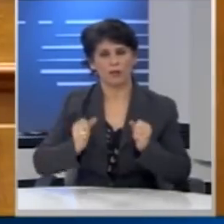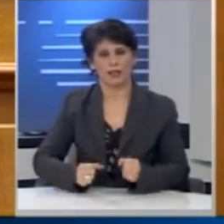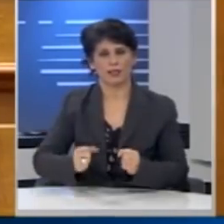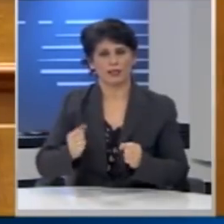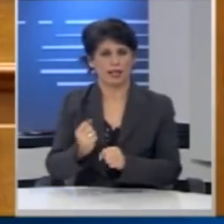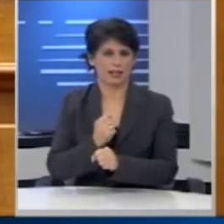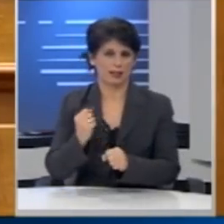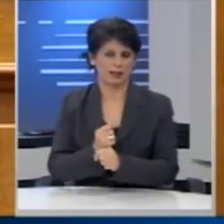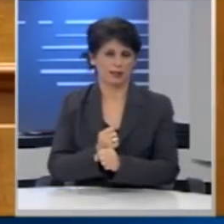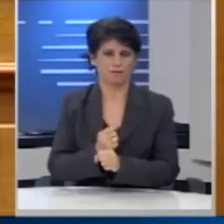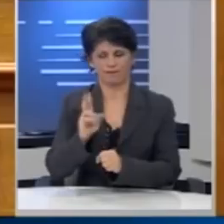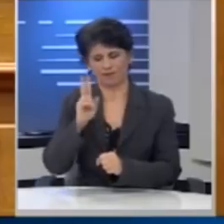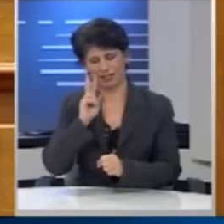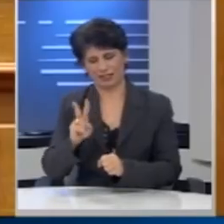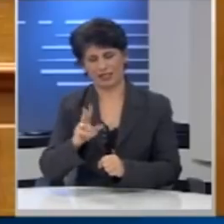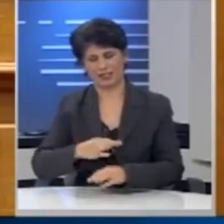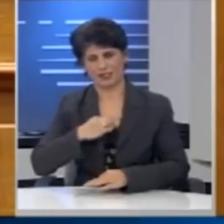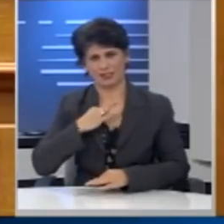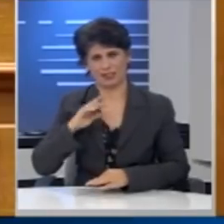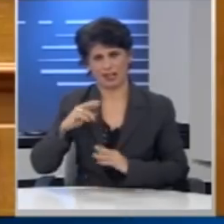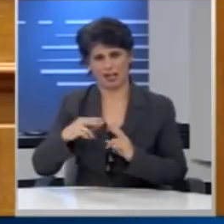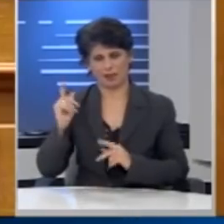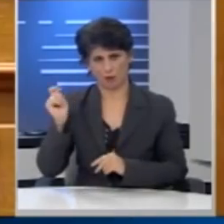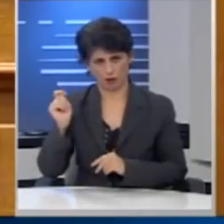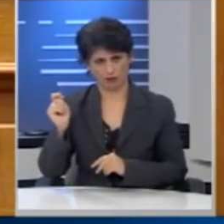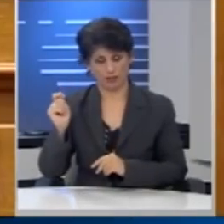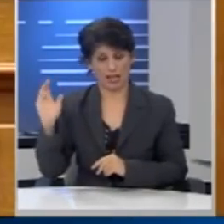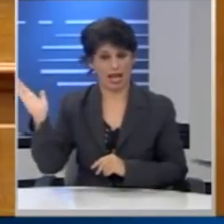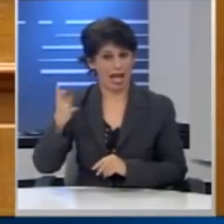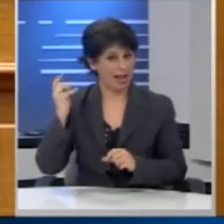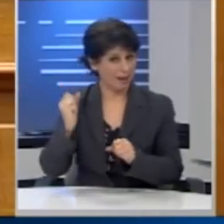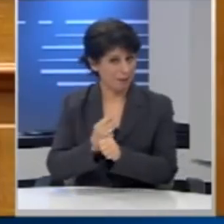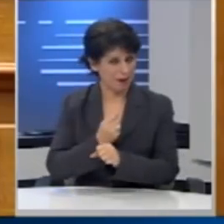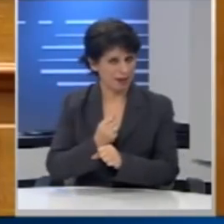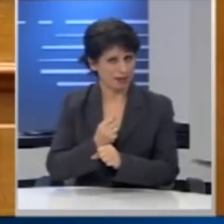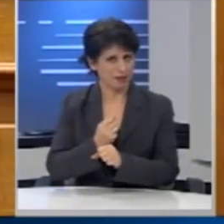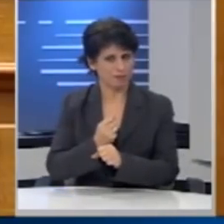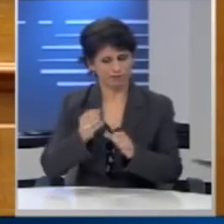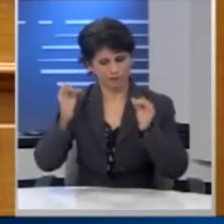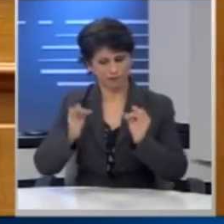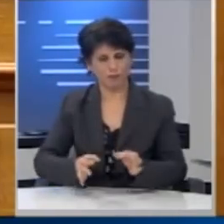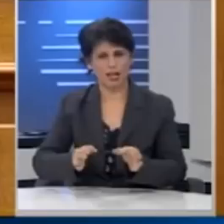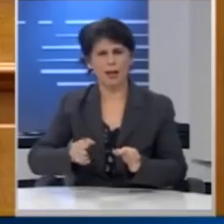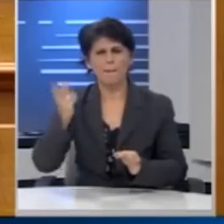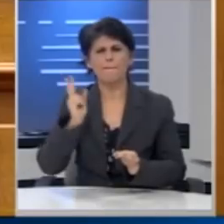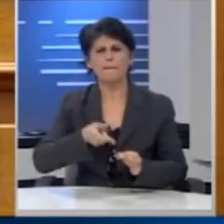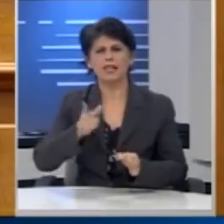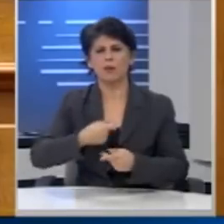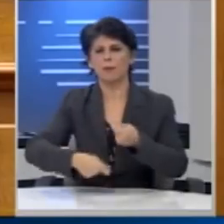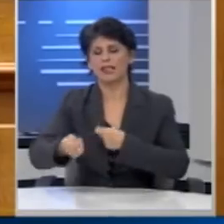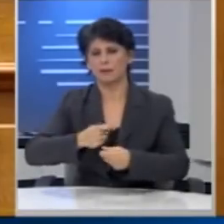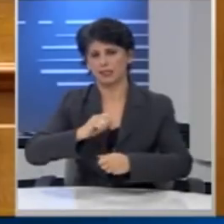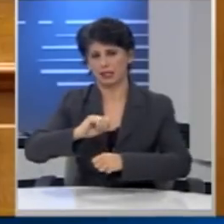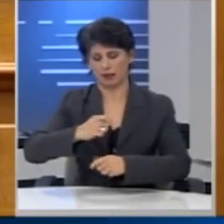θέσεις εργασίας. Κοιτάξτε, κύριοι της αντιπολίτευσης, εάν επιμένετε στην απόλυτη ποινικοποίηση της